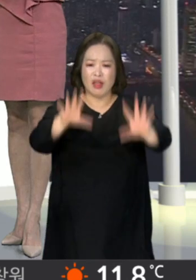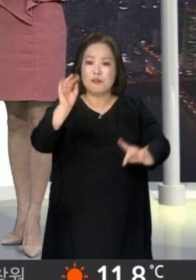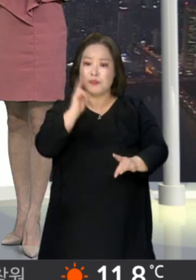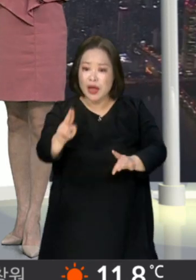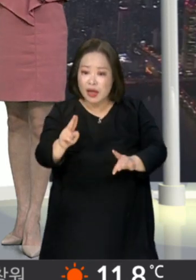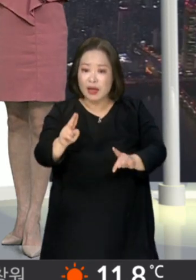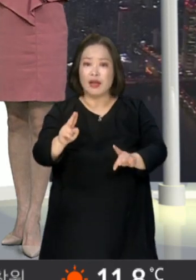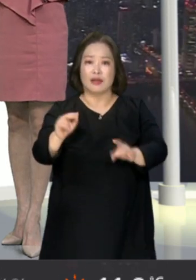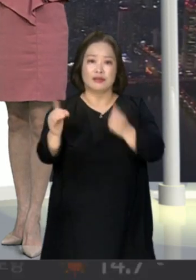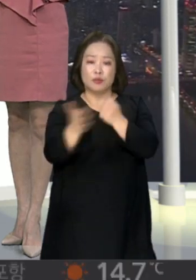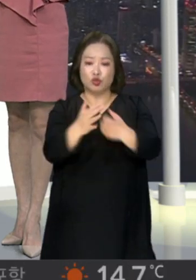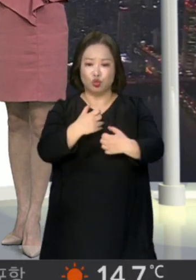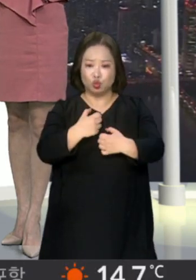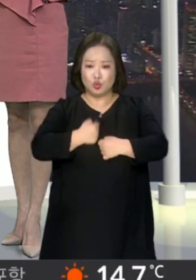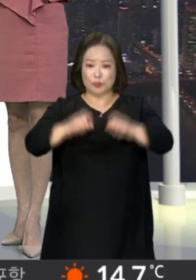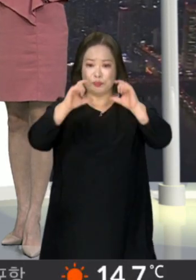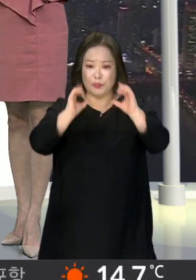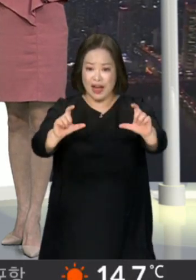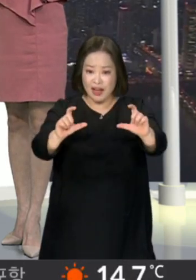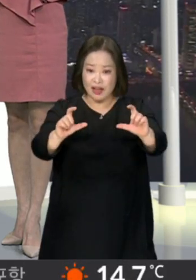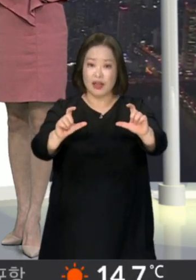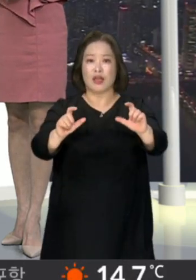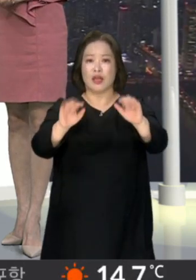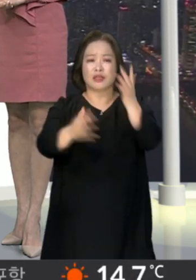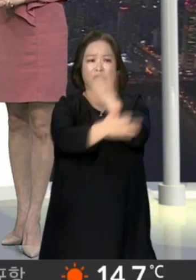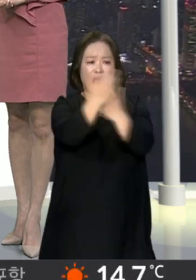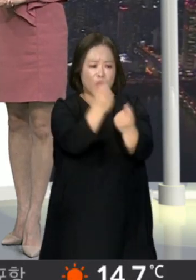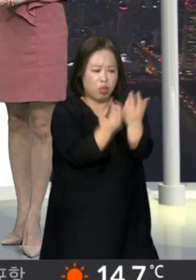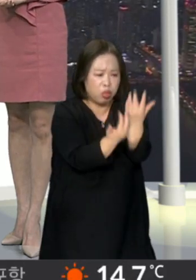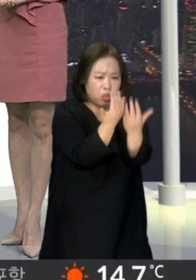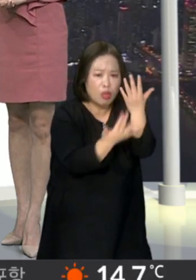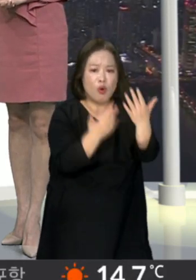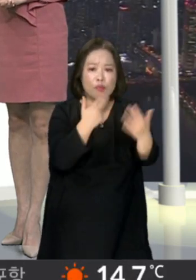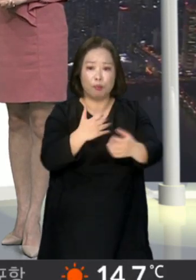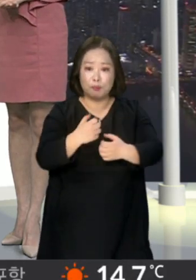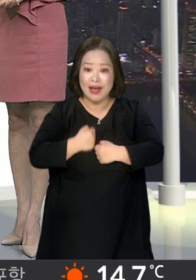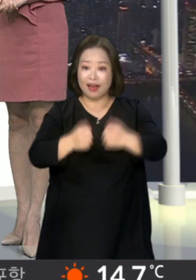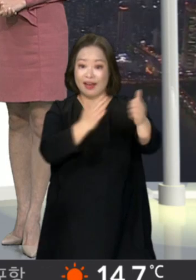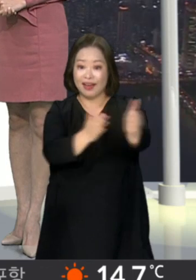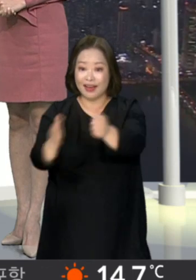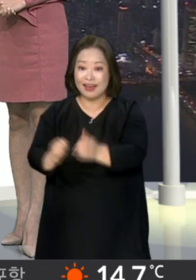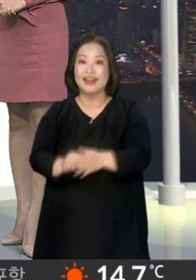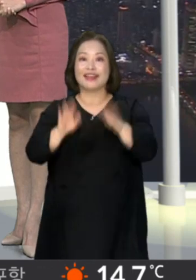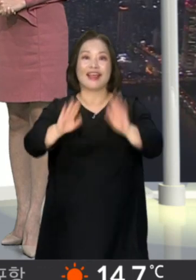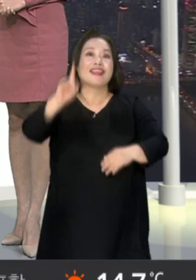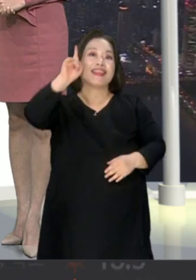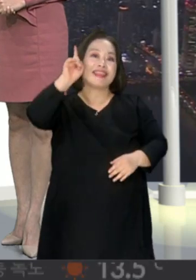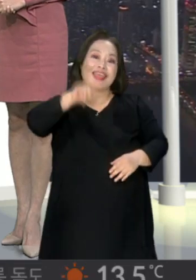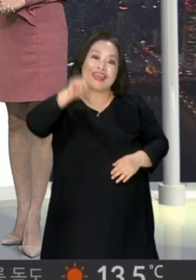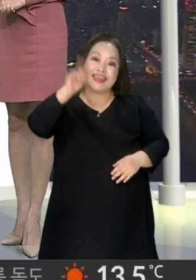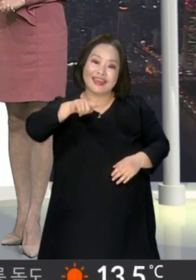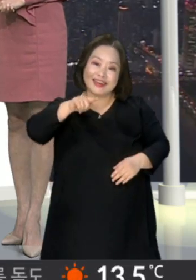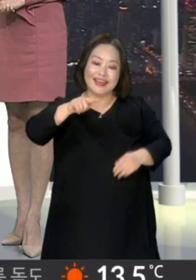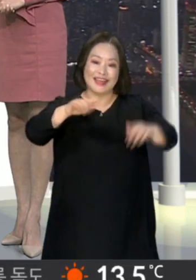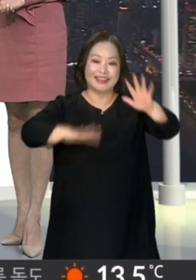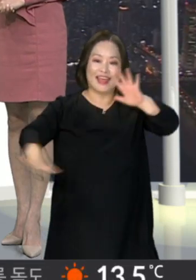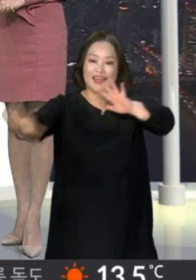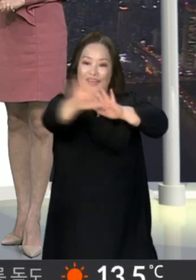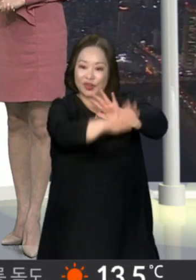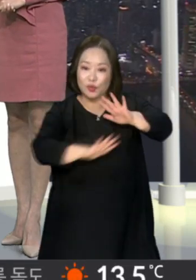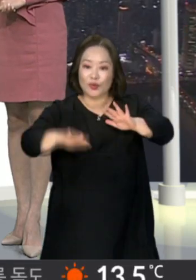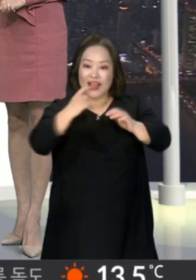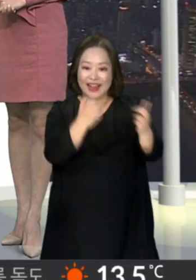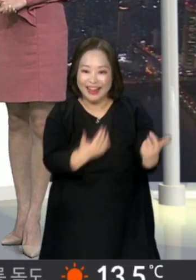건조합니다. 건조주의보가 발효 중인 만큼 산불 등 화재 사고에 유의하셔야겠고요. 내일 이른 시간에는 내륙 지역을